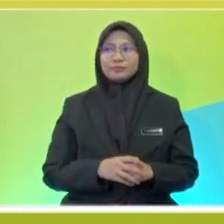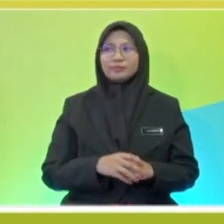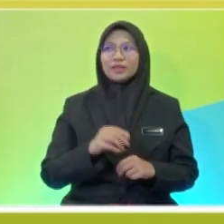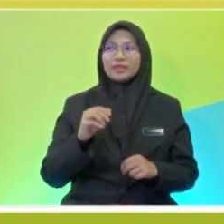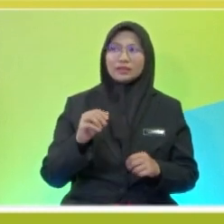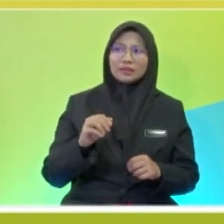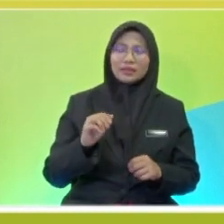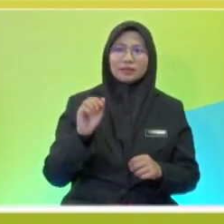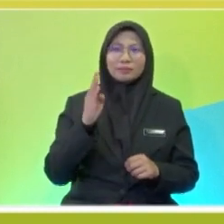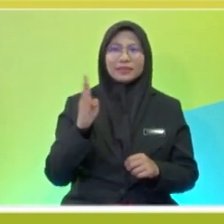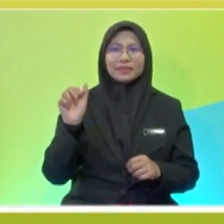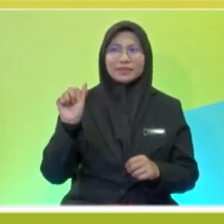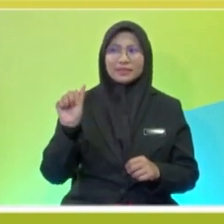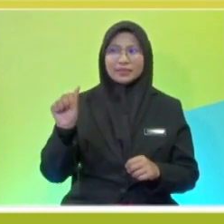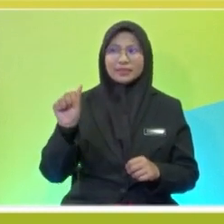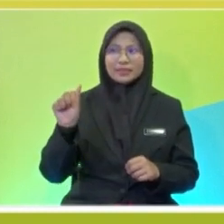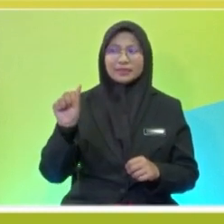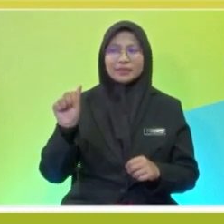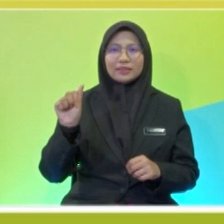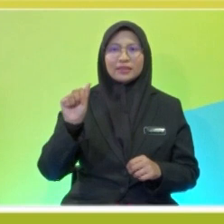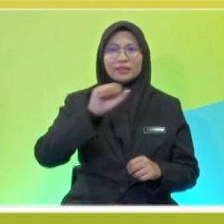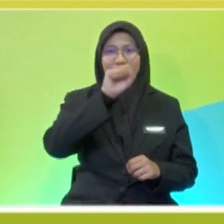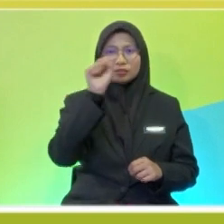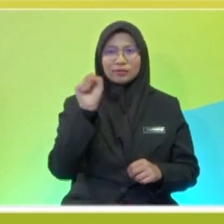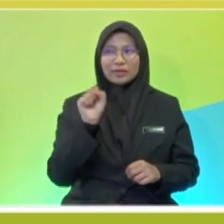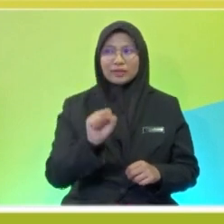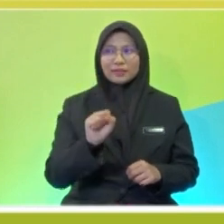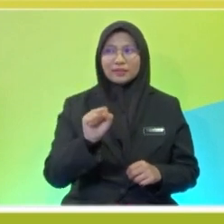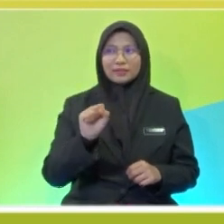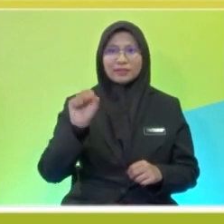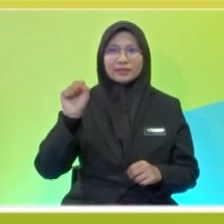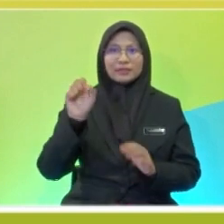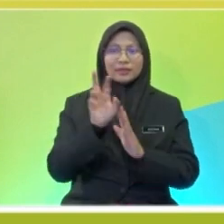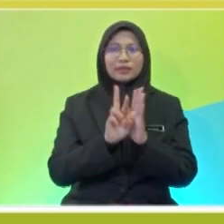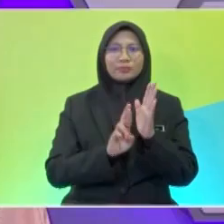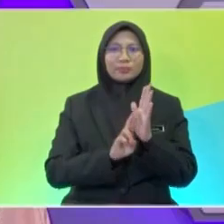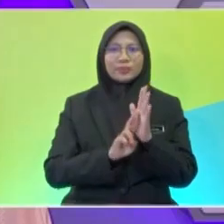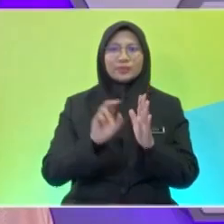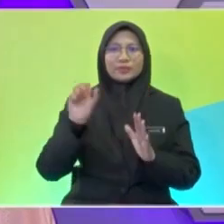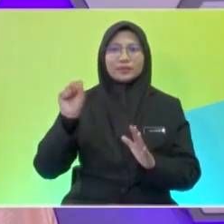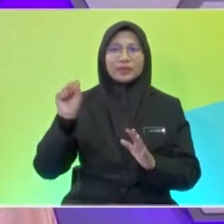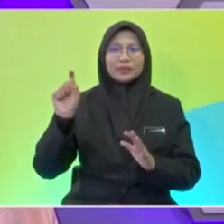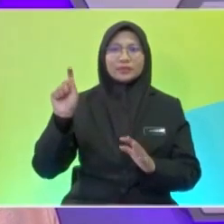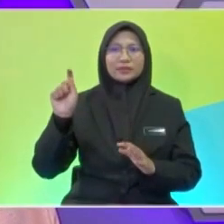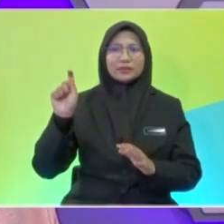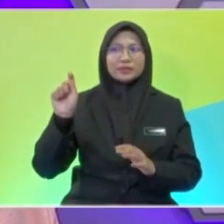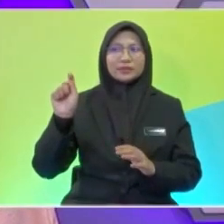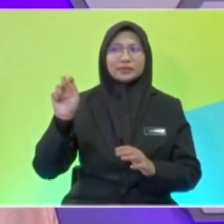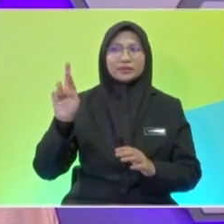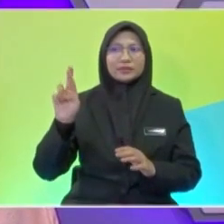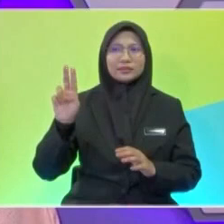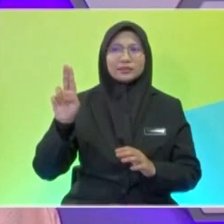soalnya berstruktur atau soal dan biasanya soal yang ini adalah pengetahuan